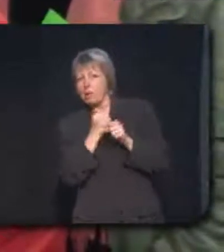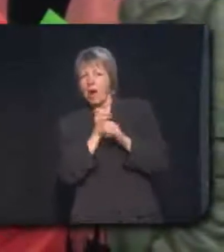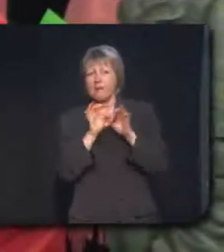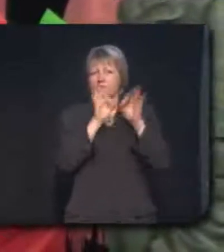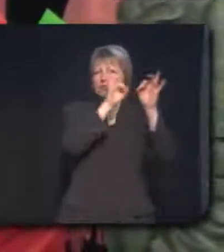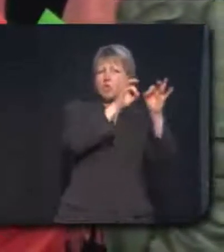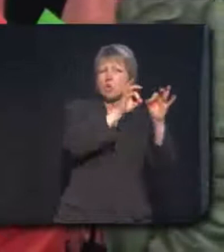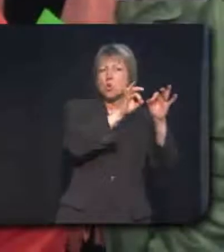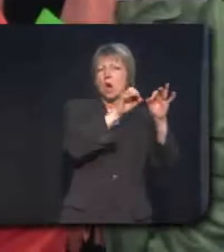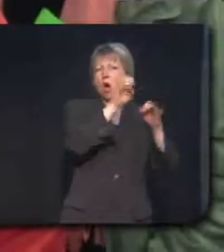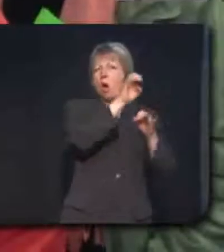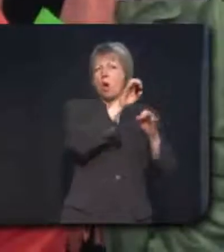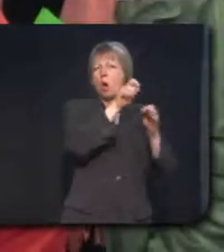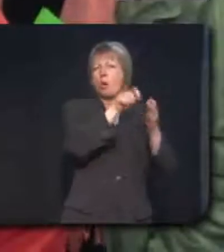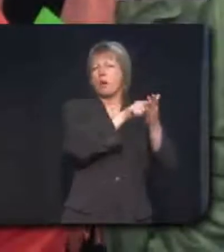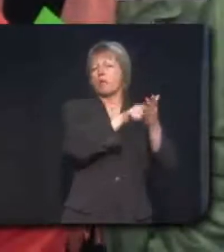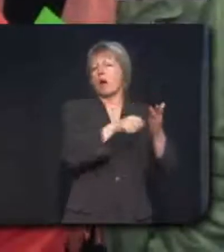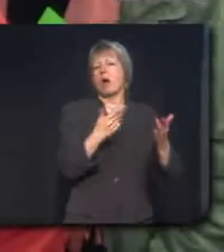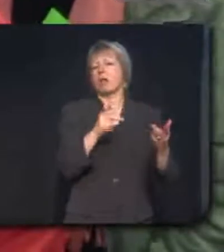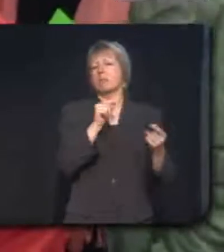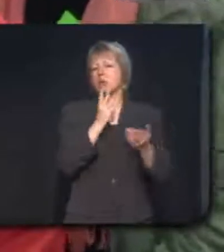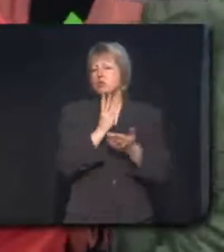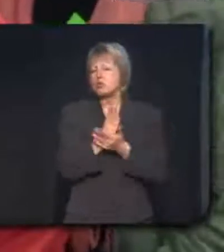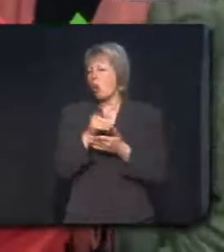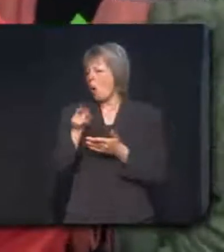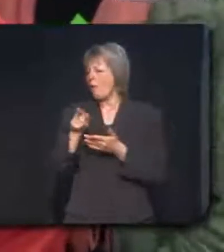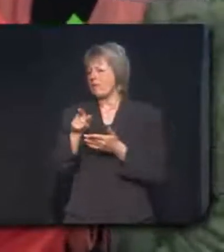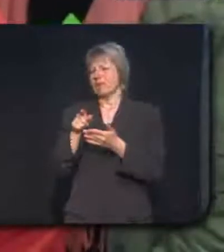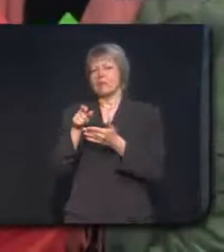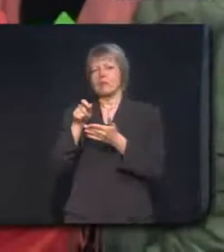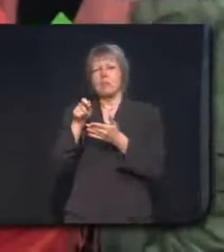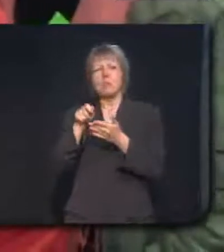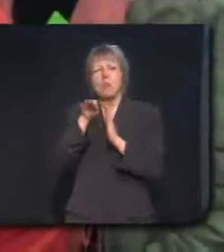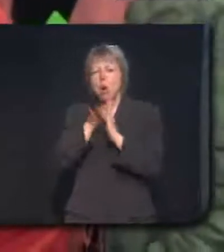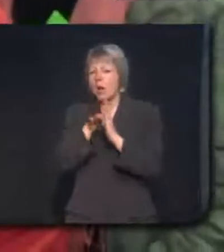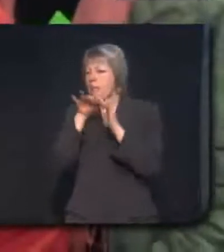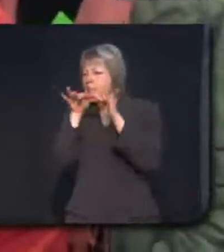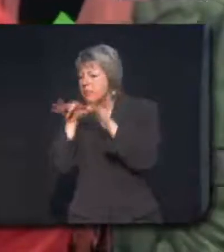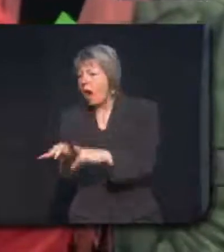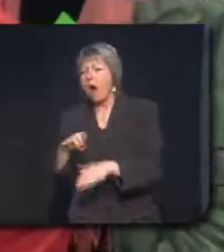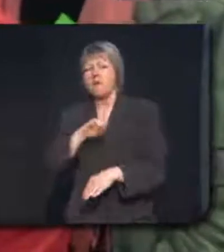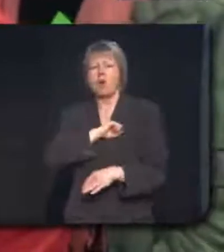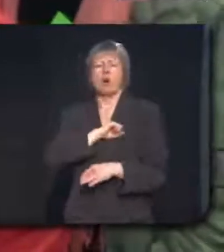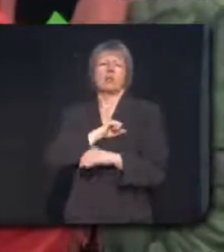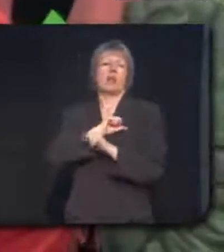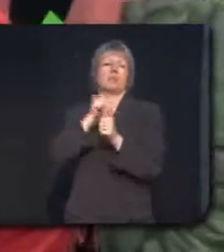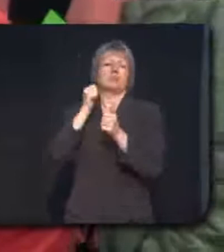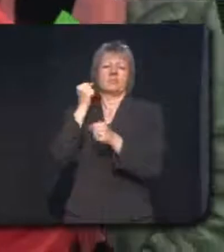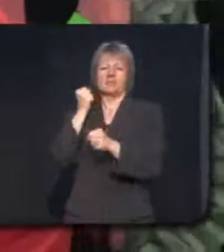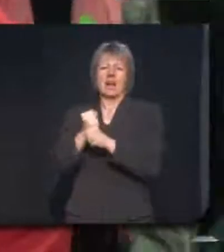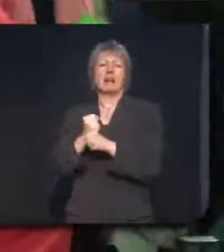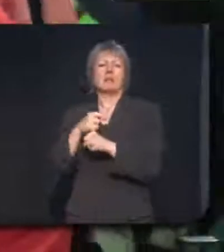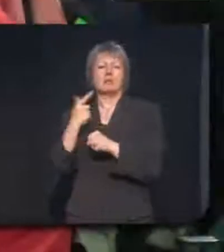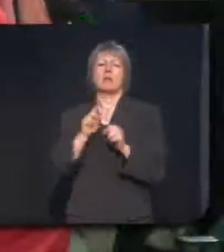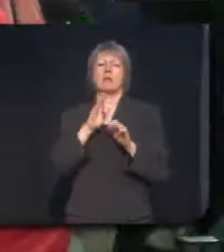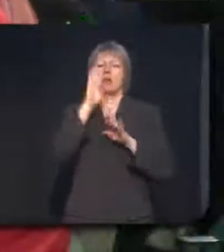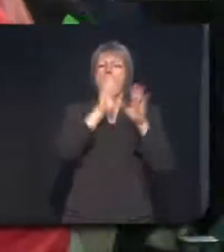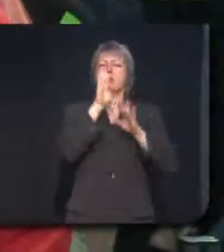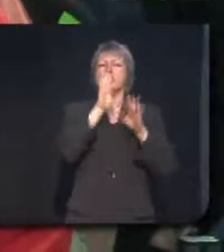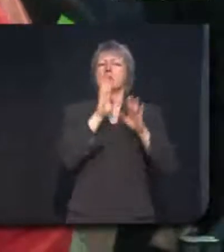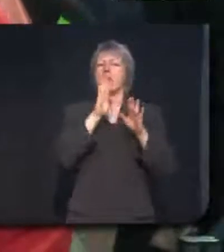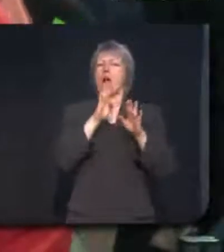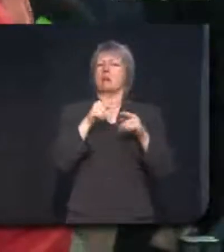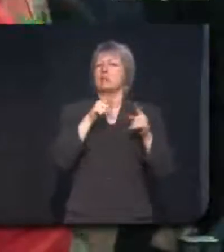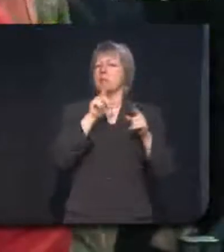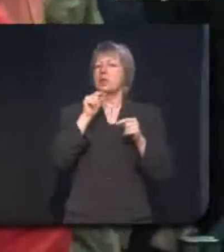sondern dann haben wir schon Programm da können wir die Kandidaten aussuchen und übergangslos von dieser Bundestagswahl in der Europawahl rüber